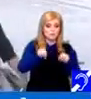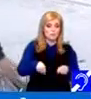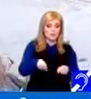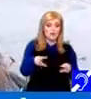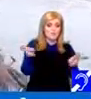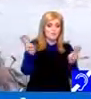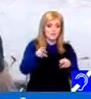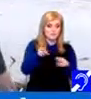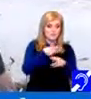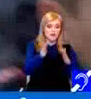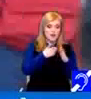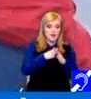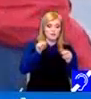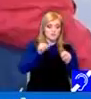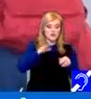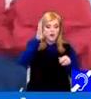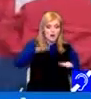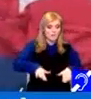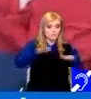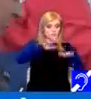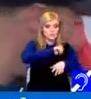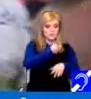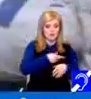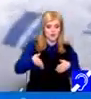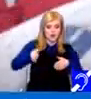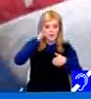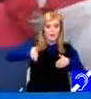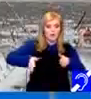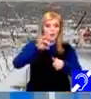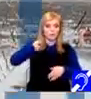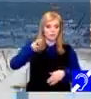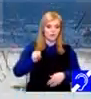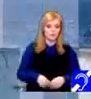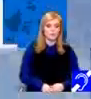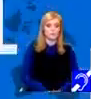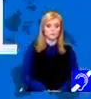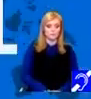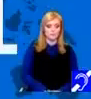fie inundate numai în județul Covasna. Imagini din zonă imediat în Telejurnal.